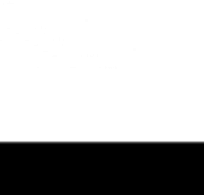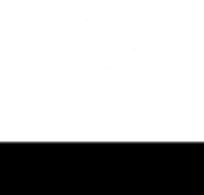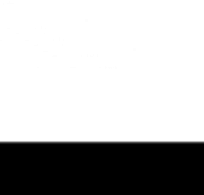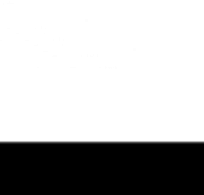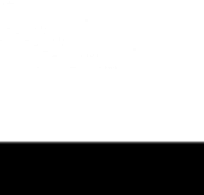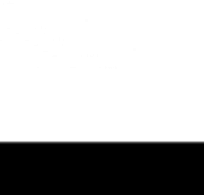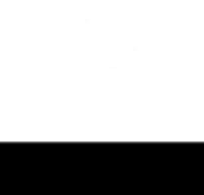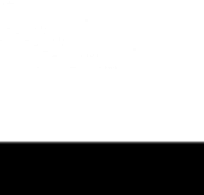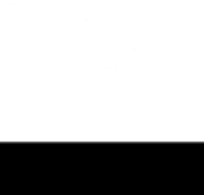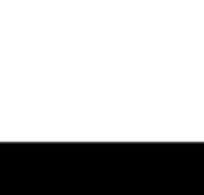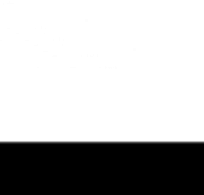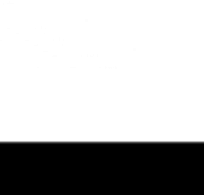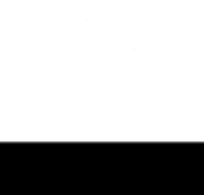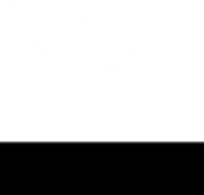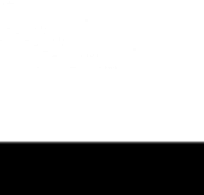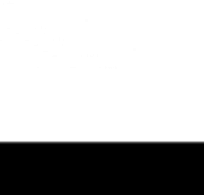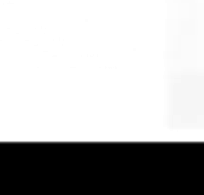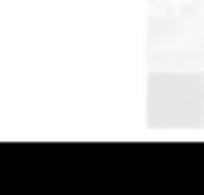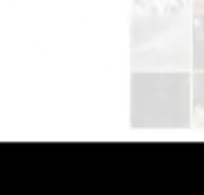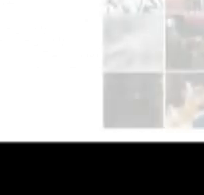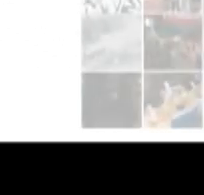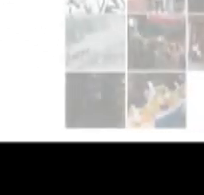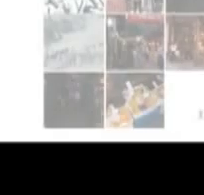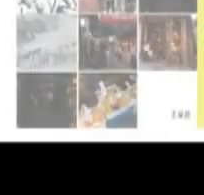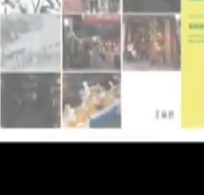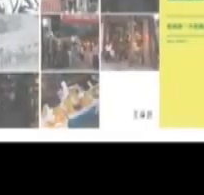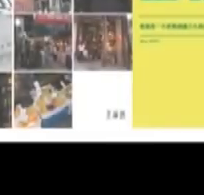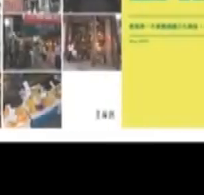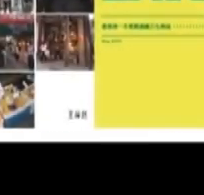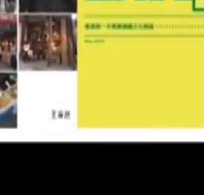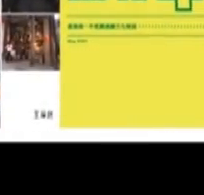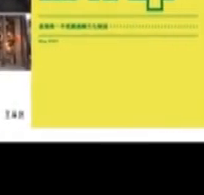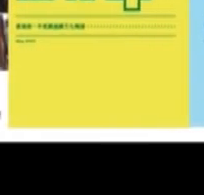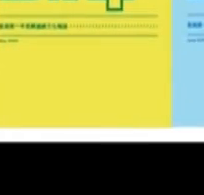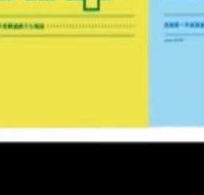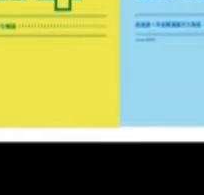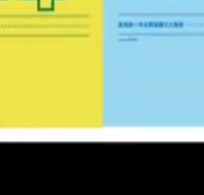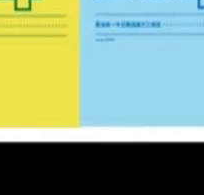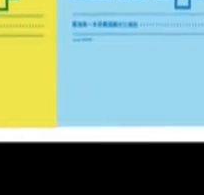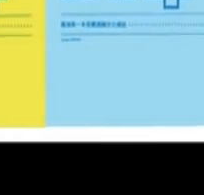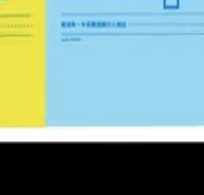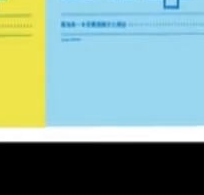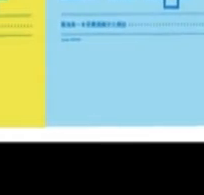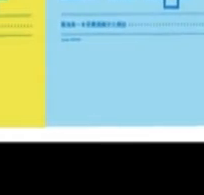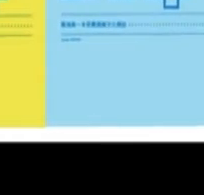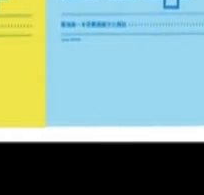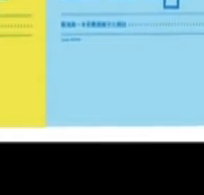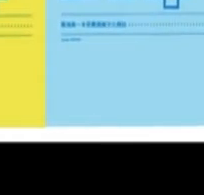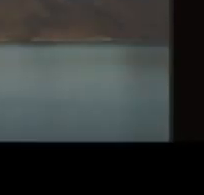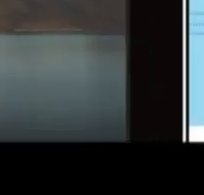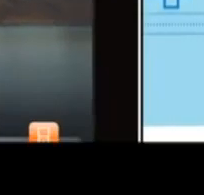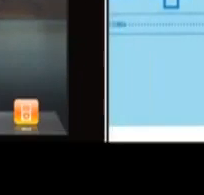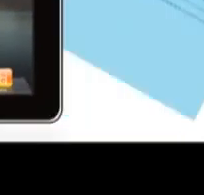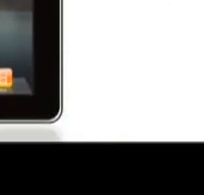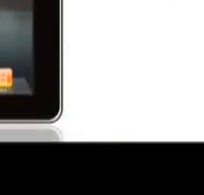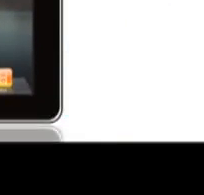務。公共出版服務主要服務非政府組織、公民社會組織、網民等等，將